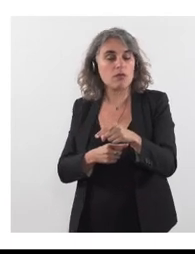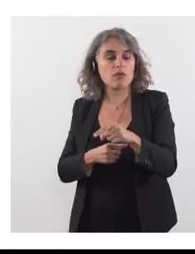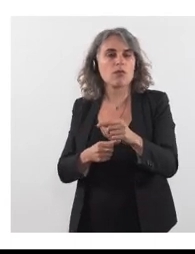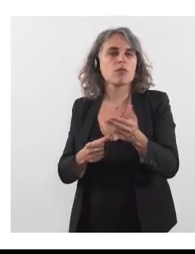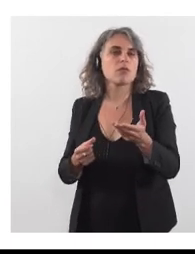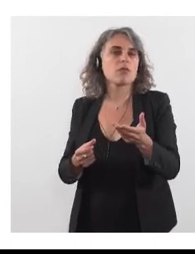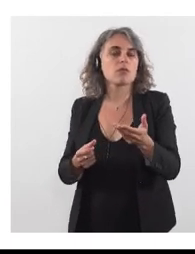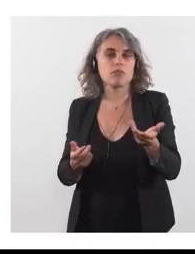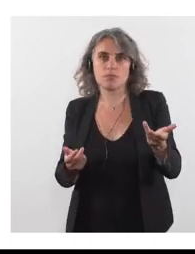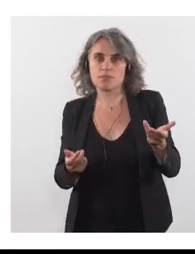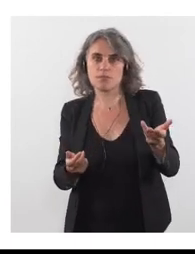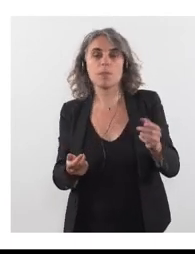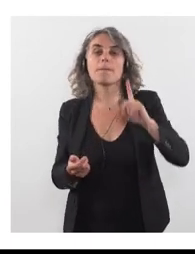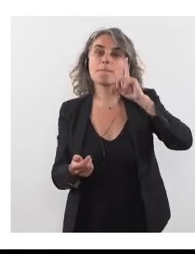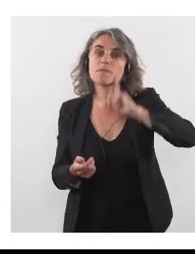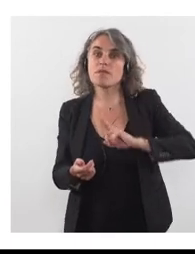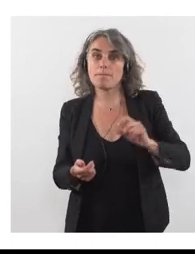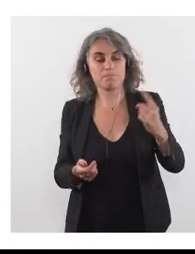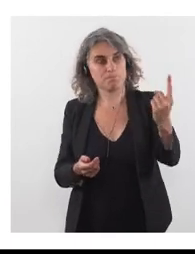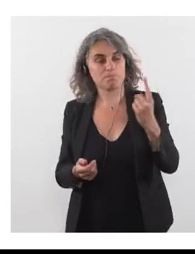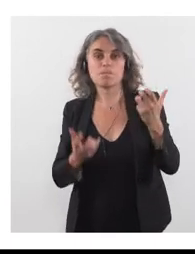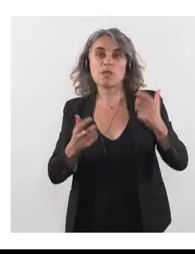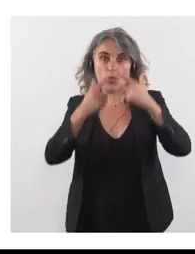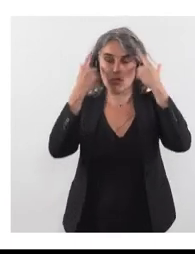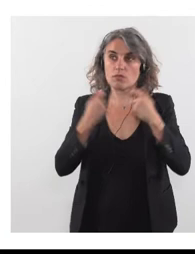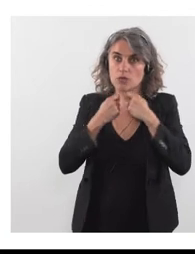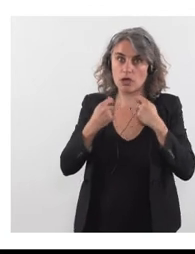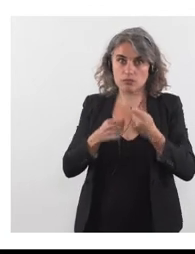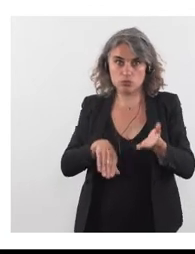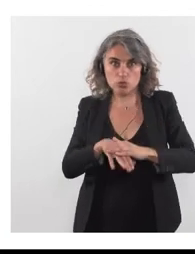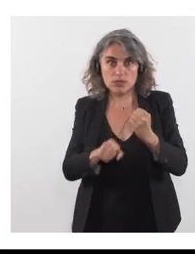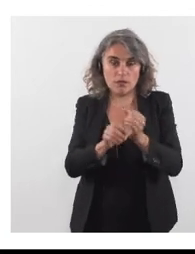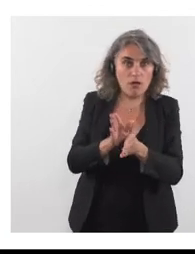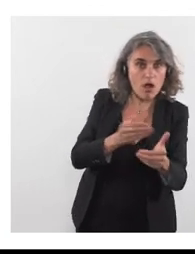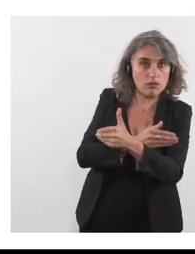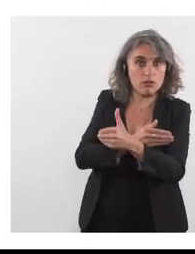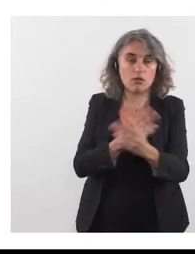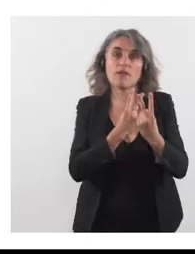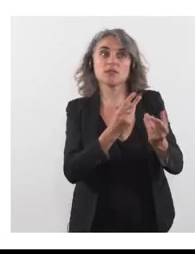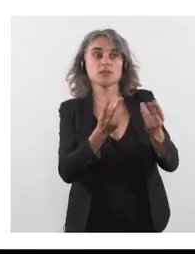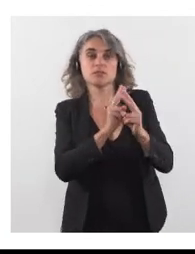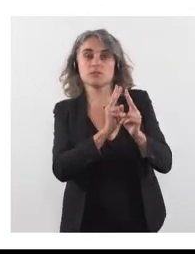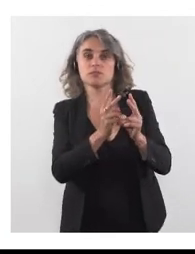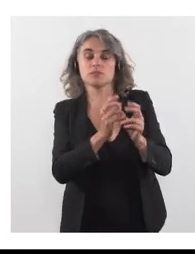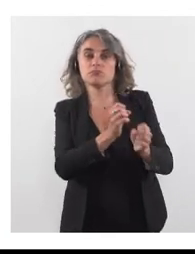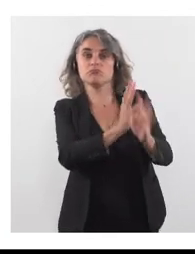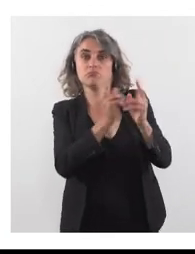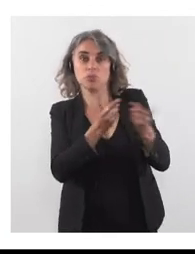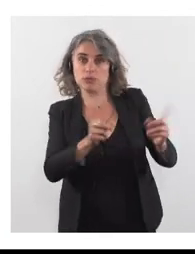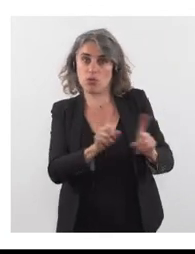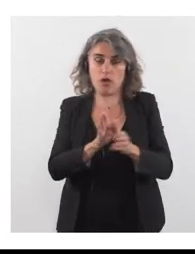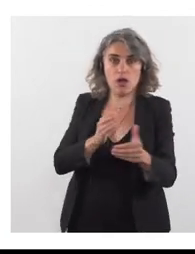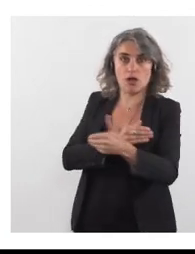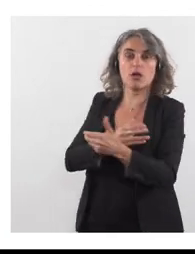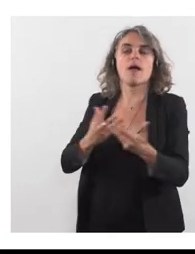refusé d'autoriser une femme à porter le foulard alors qu'elle était en back-office. Et donc là, le caractère du contentieux